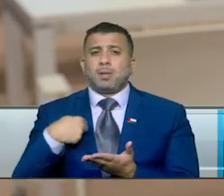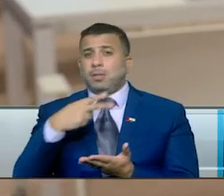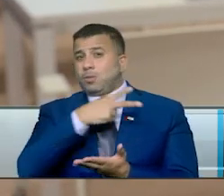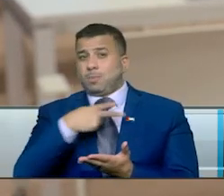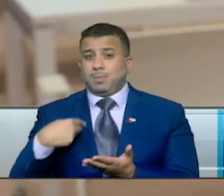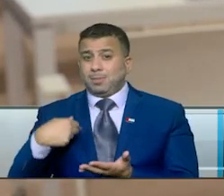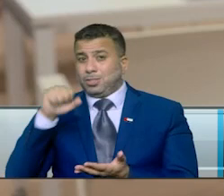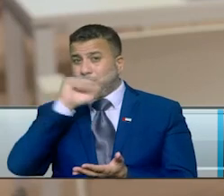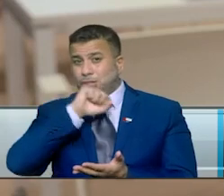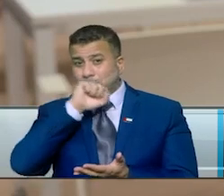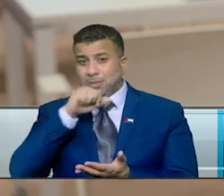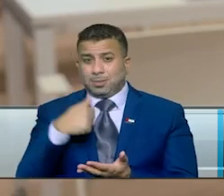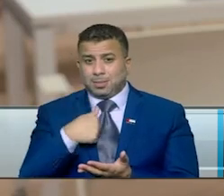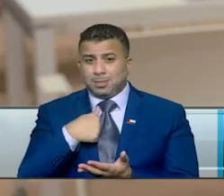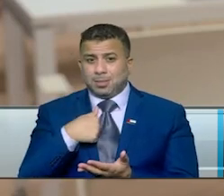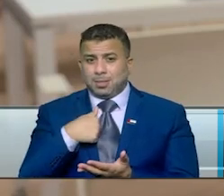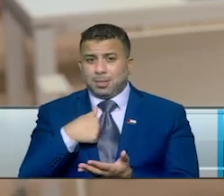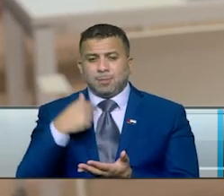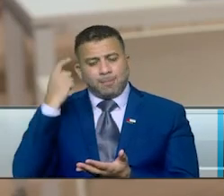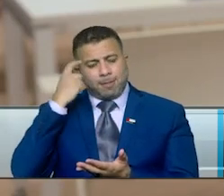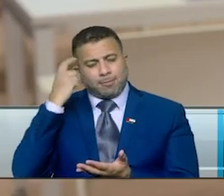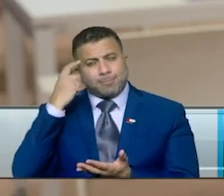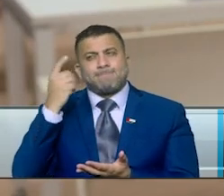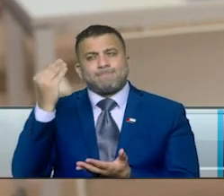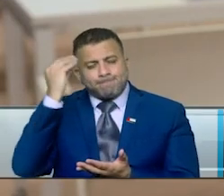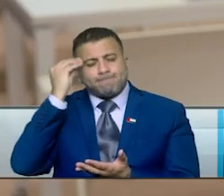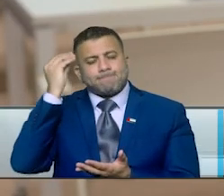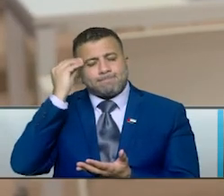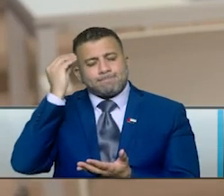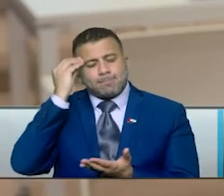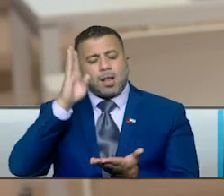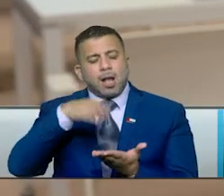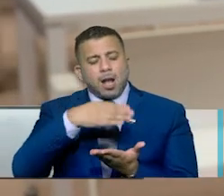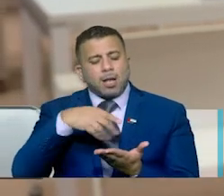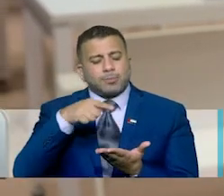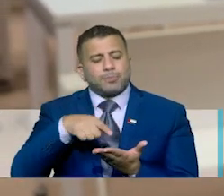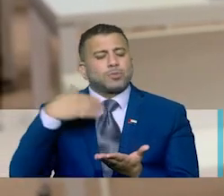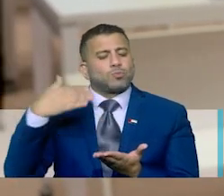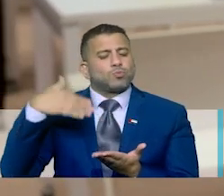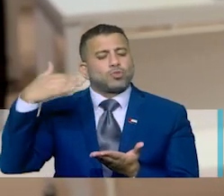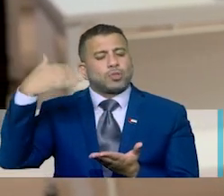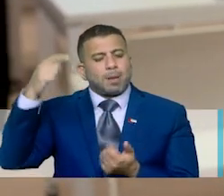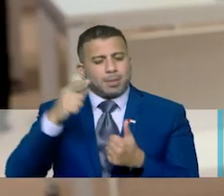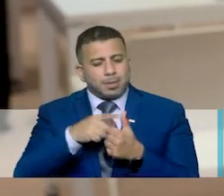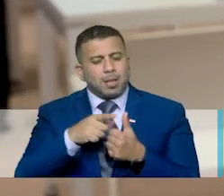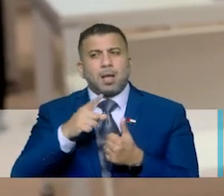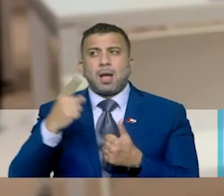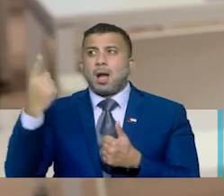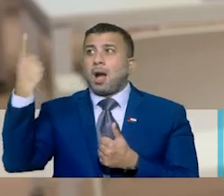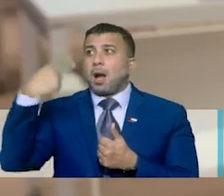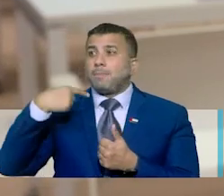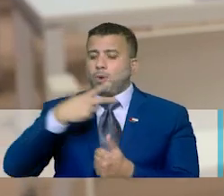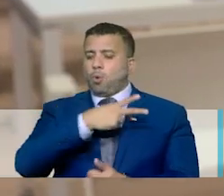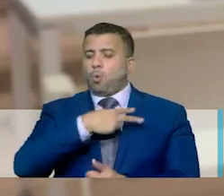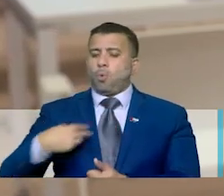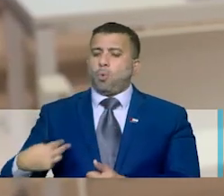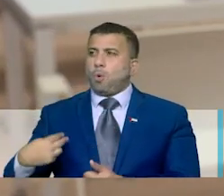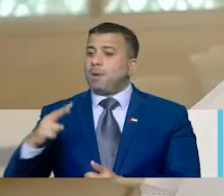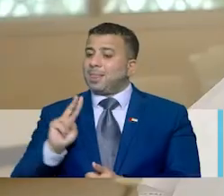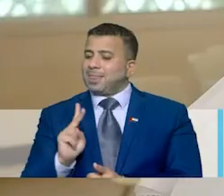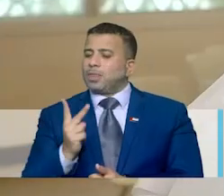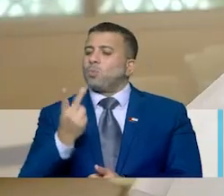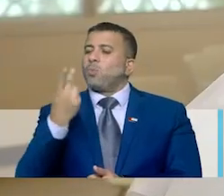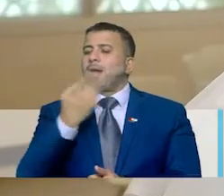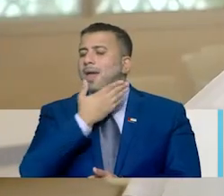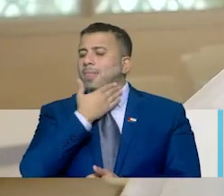الحكومية ناخذ بعين الاعتبار اللي هي الاستراتيجيات المستقبل وتوجهات الحكومة في تطوير الخدمات.